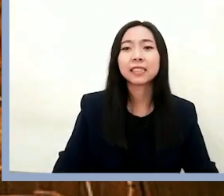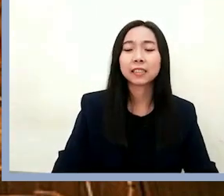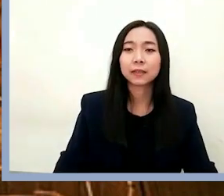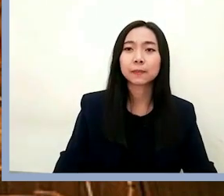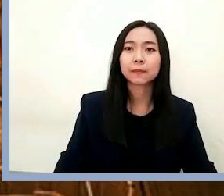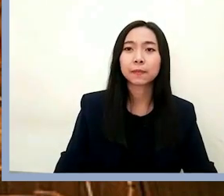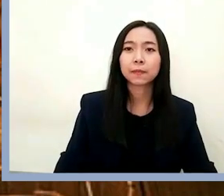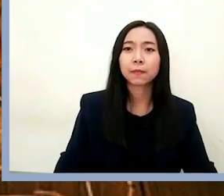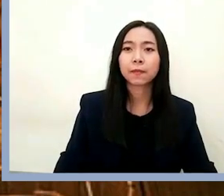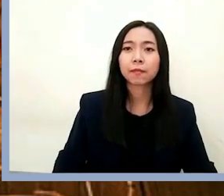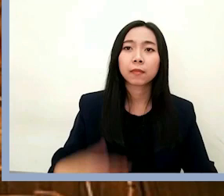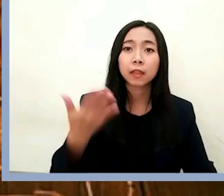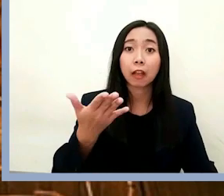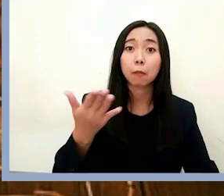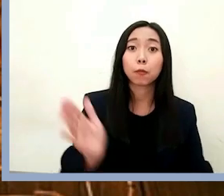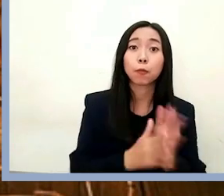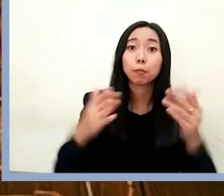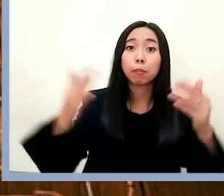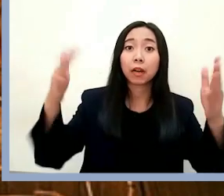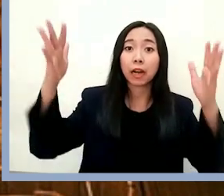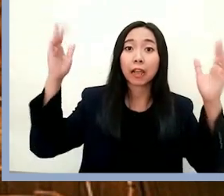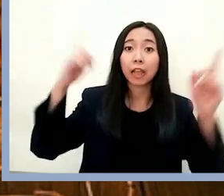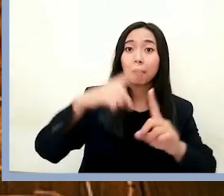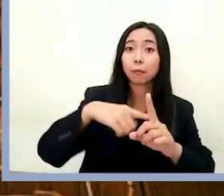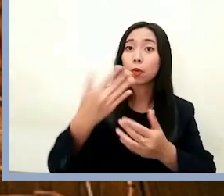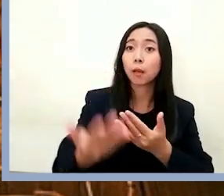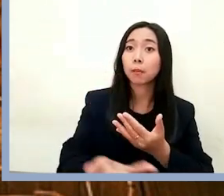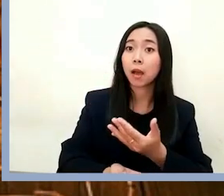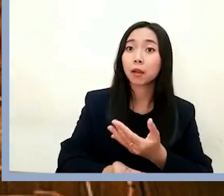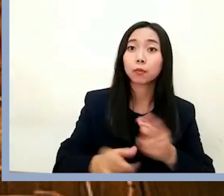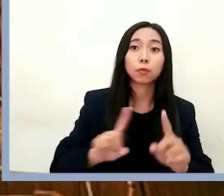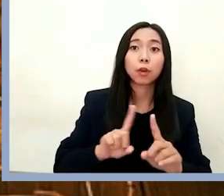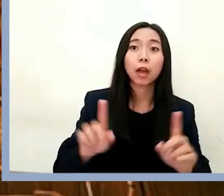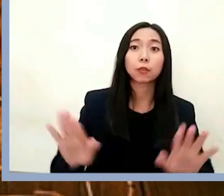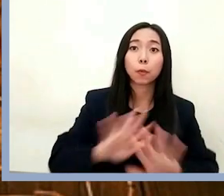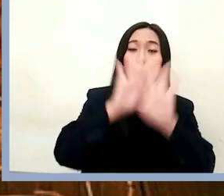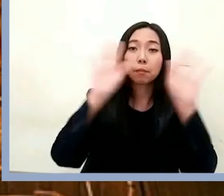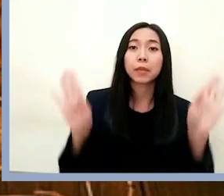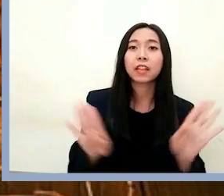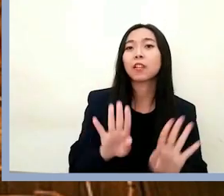kalau kamu merayakan bulan baru dan Sabat atau mengadakan pertemuan-pertemuan